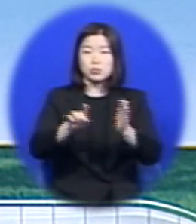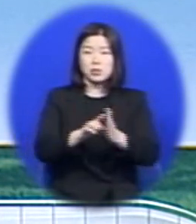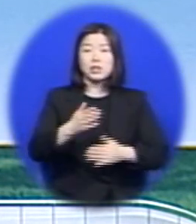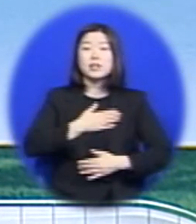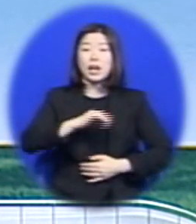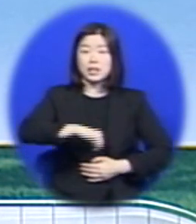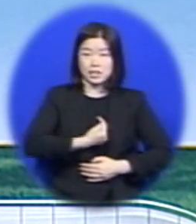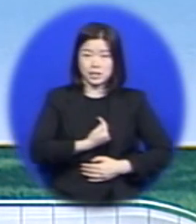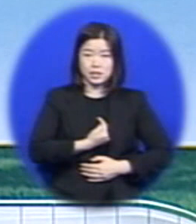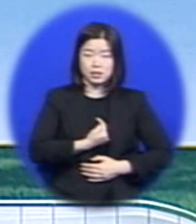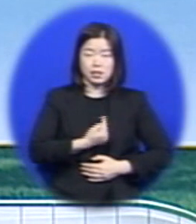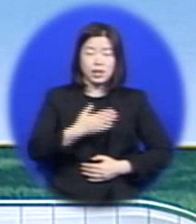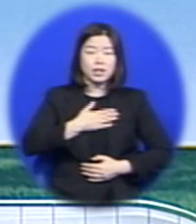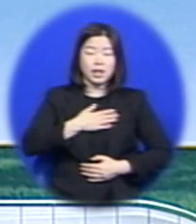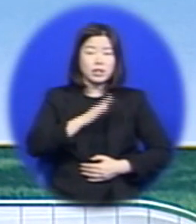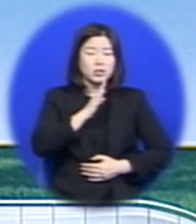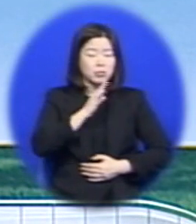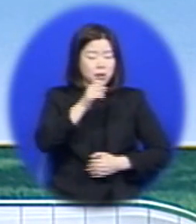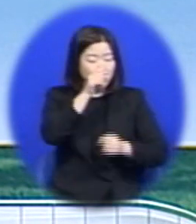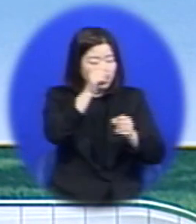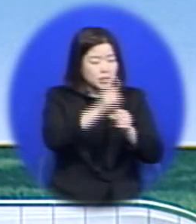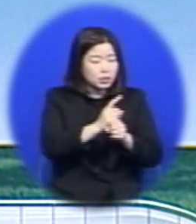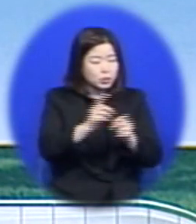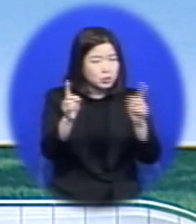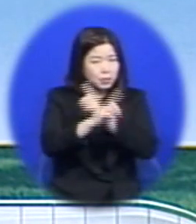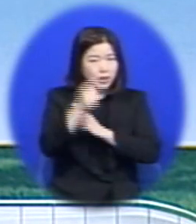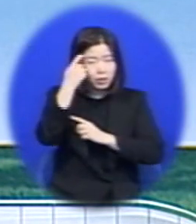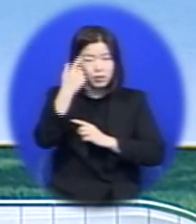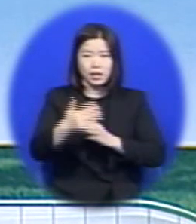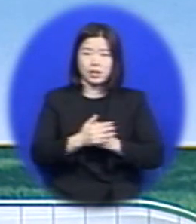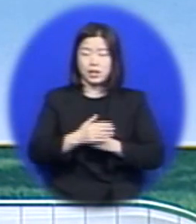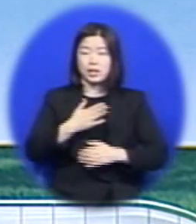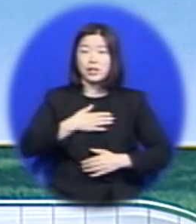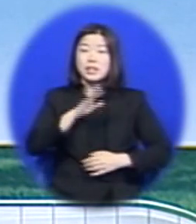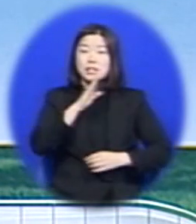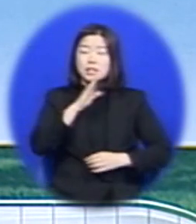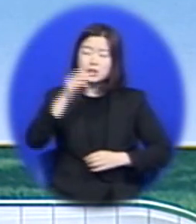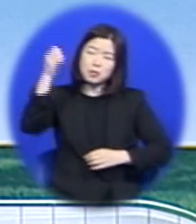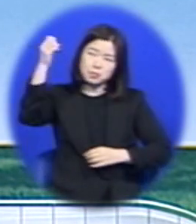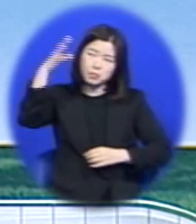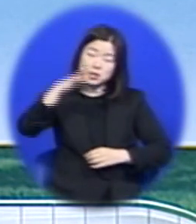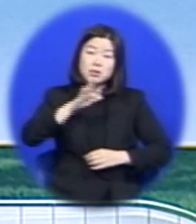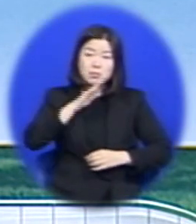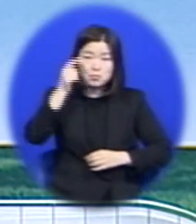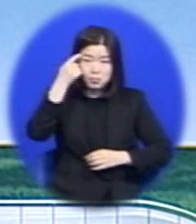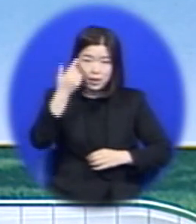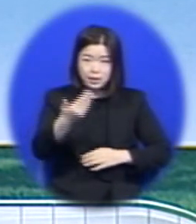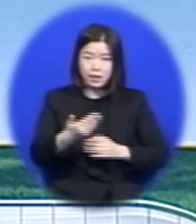나는 정말 성질이 바뀌었나? 나는 진짜 빛인가?